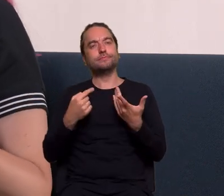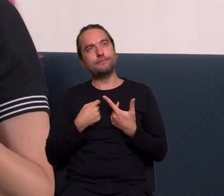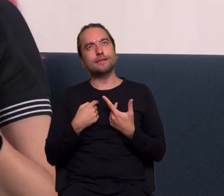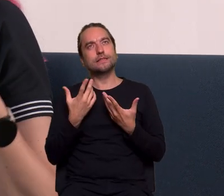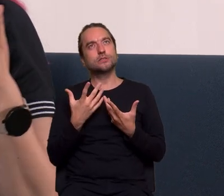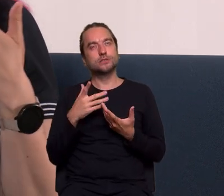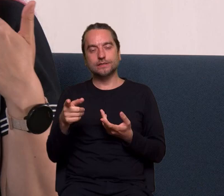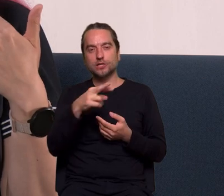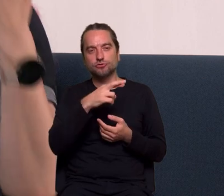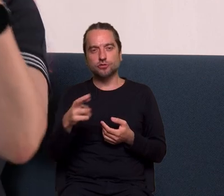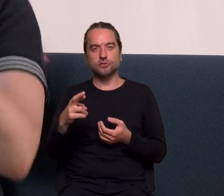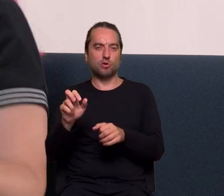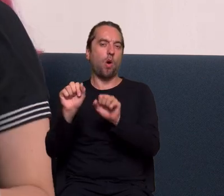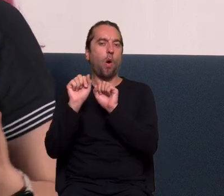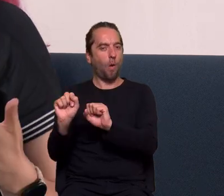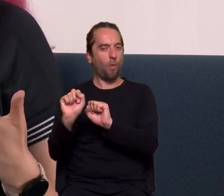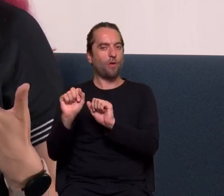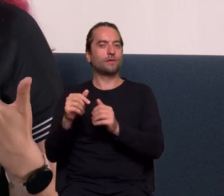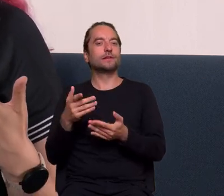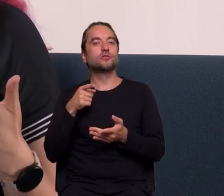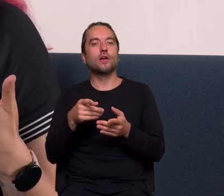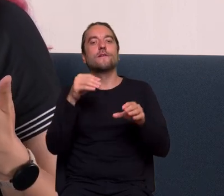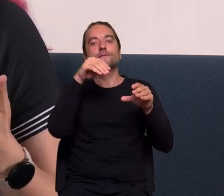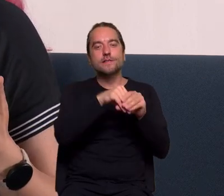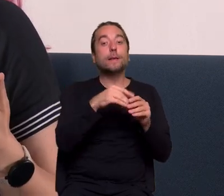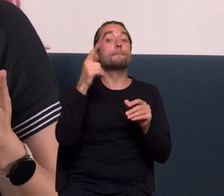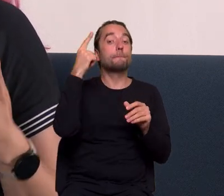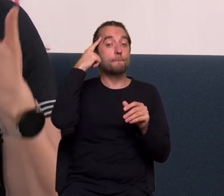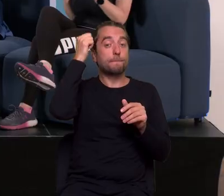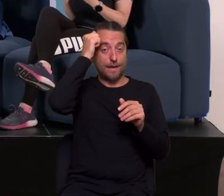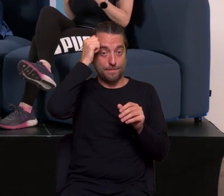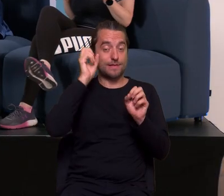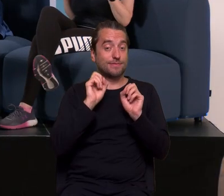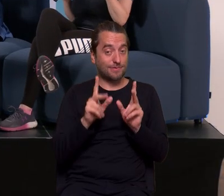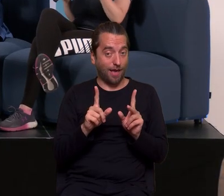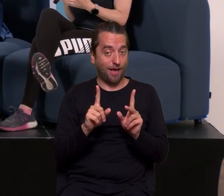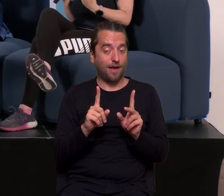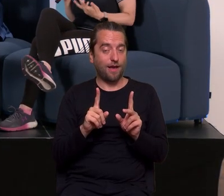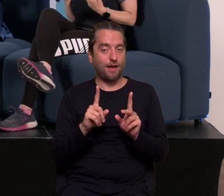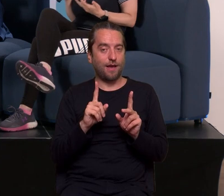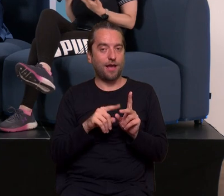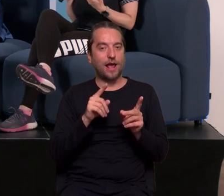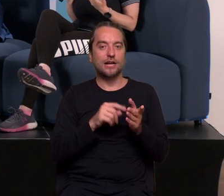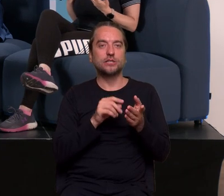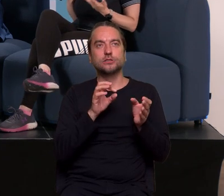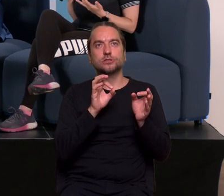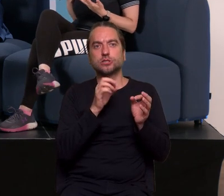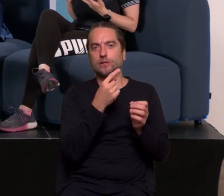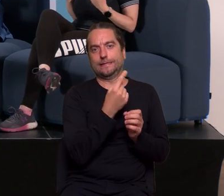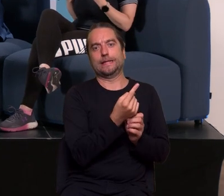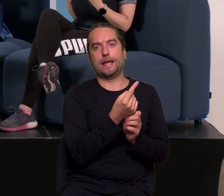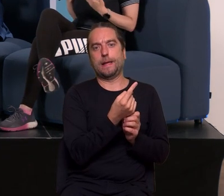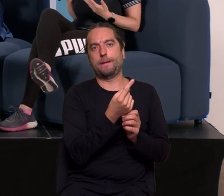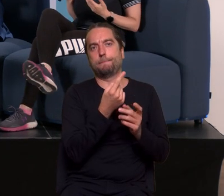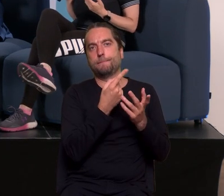rzeczy jako takich samodzielnych nośników pamięci. To znaczy, czy rzeczy mogą coś znaczyć same z siebie